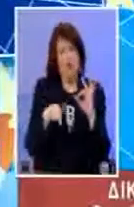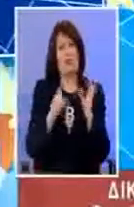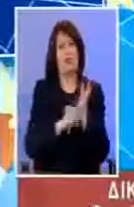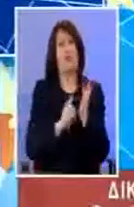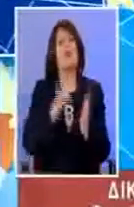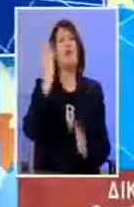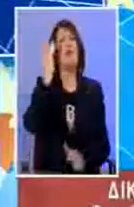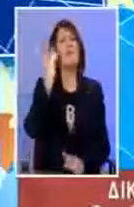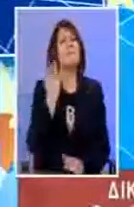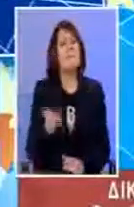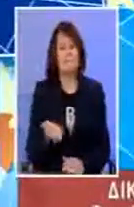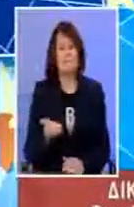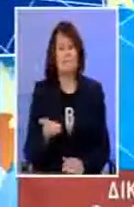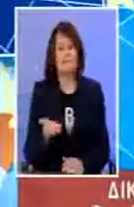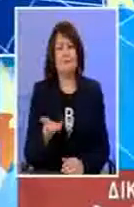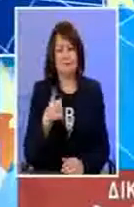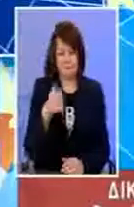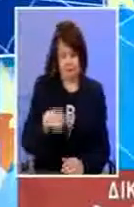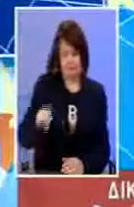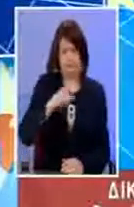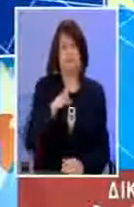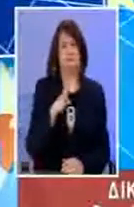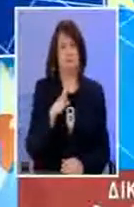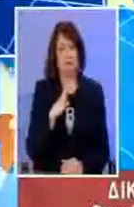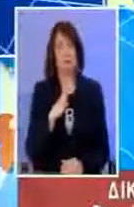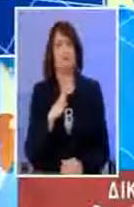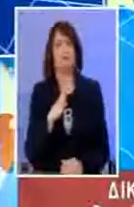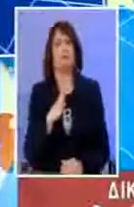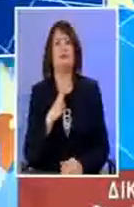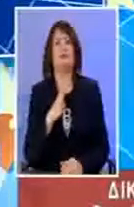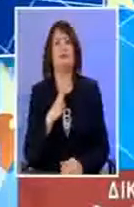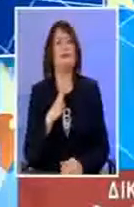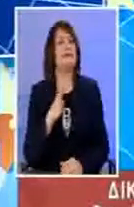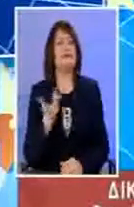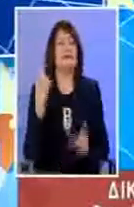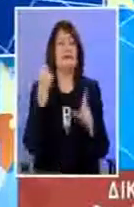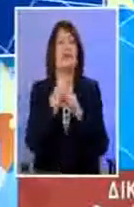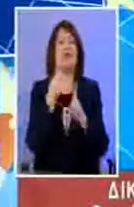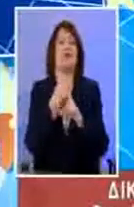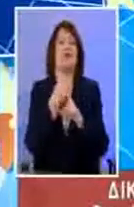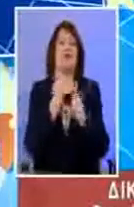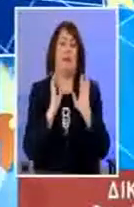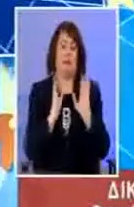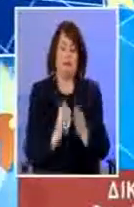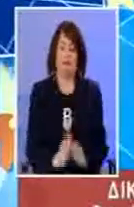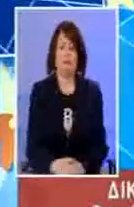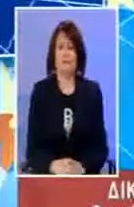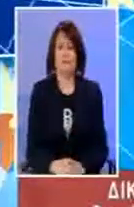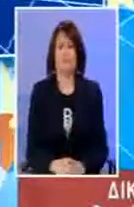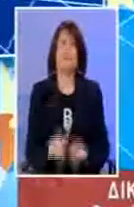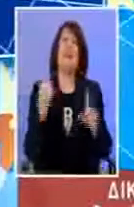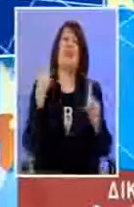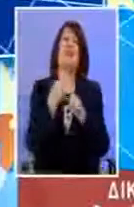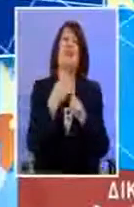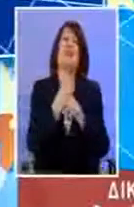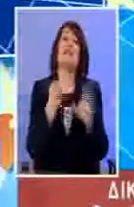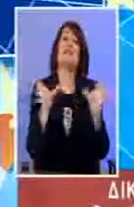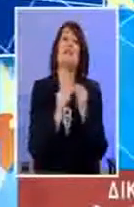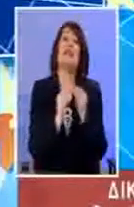μάθουμε και εμείς ως πολίτες ενός κράτους να διεκδικούμε. Η διεκδίκηση είναι για την